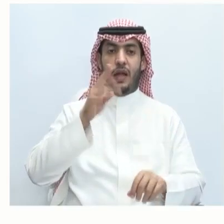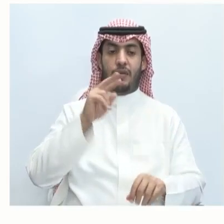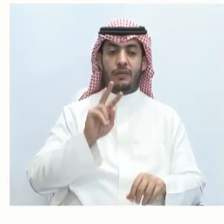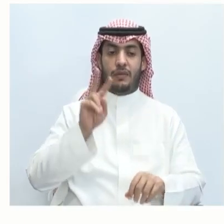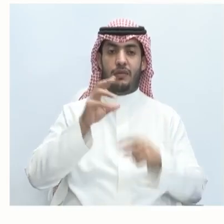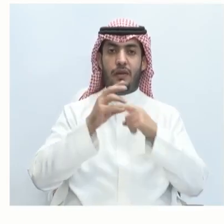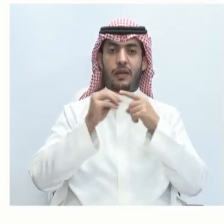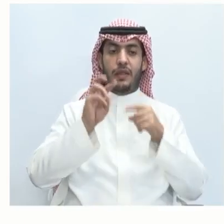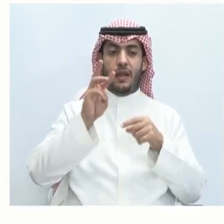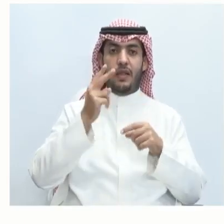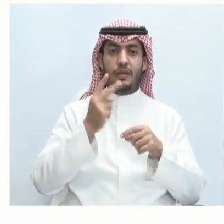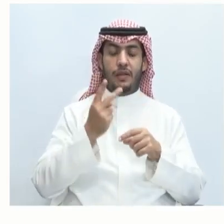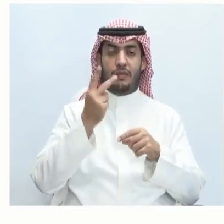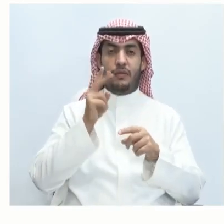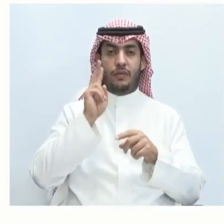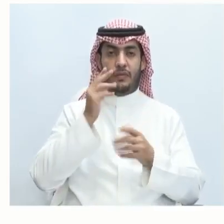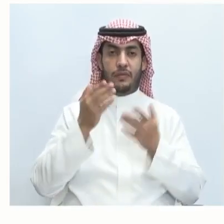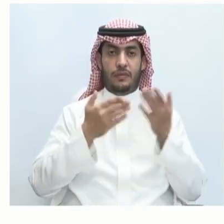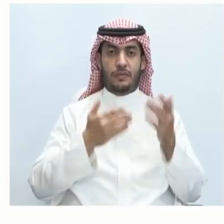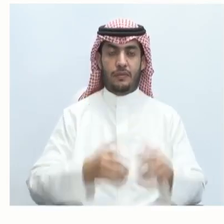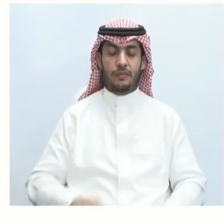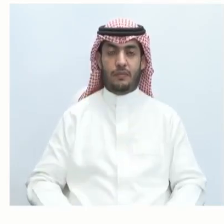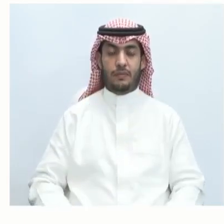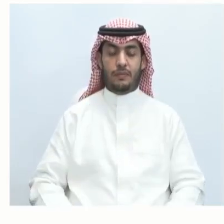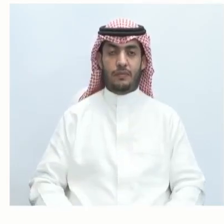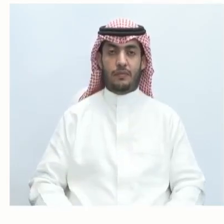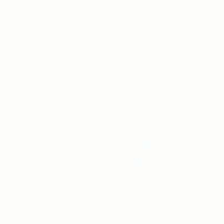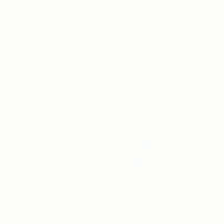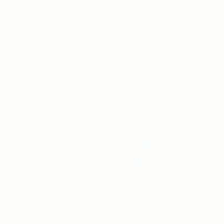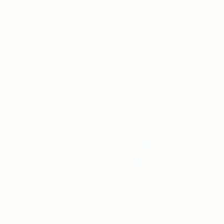سبعه مطروحا منها ثلاثه على سبعه وتفضلوا يا مبدعين